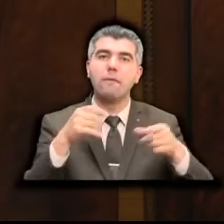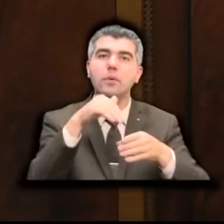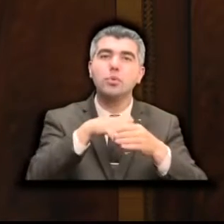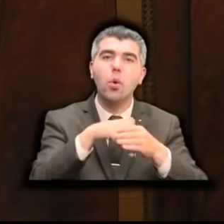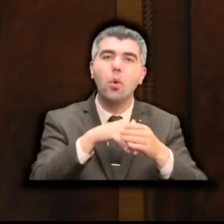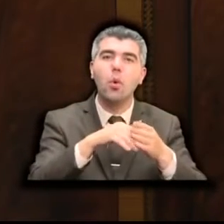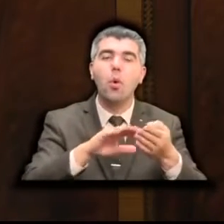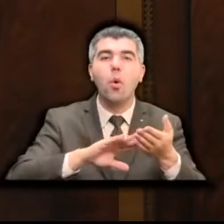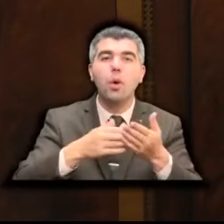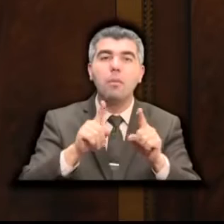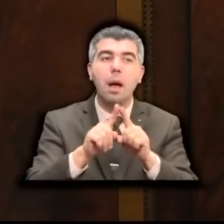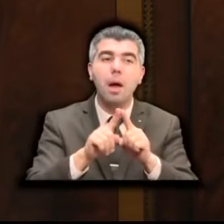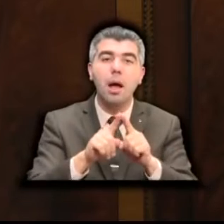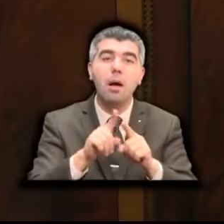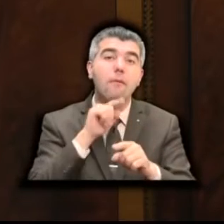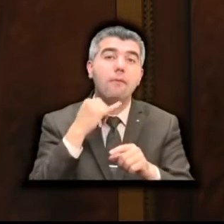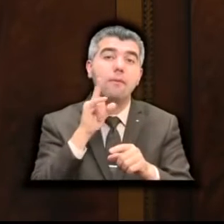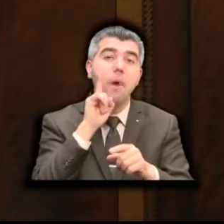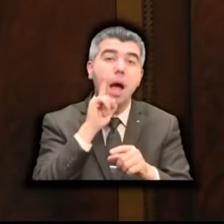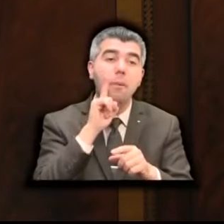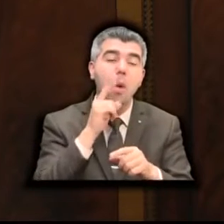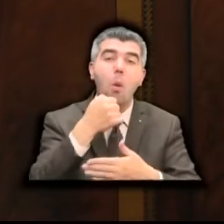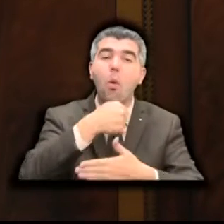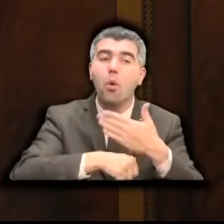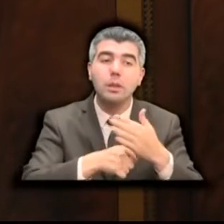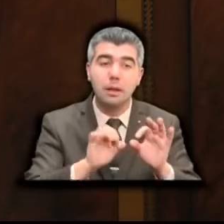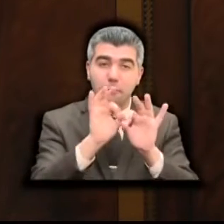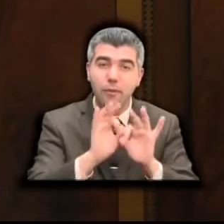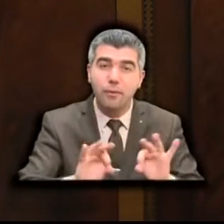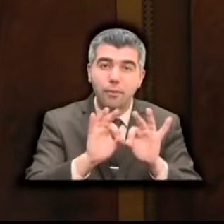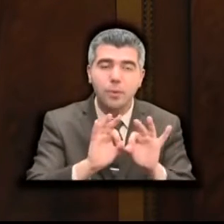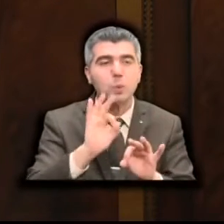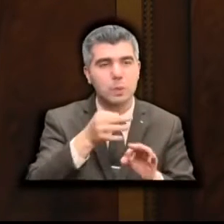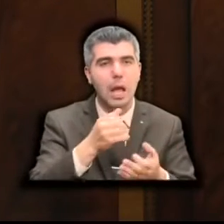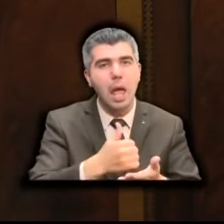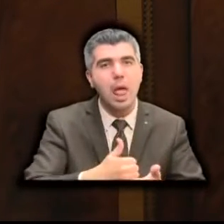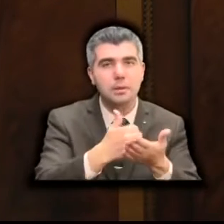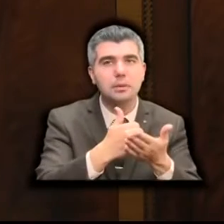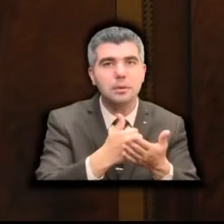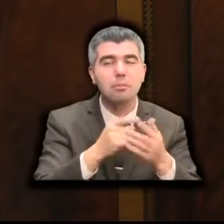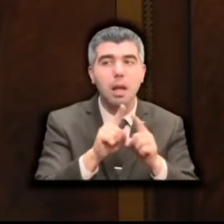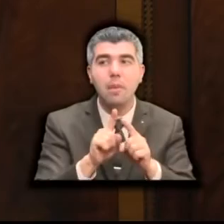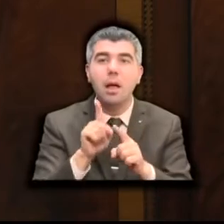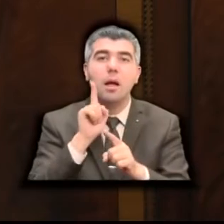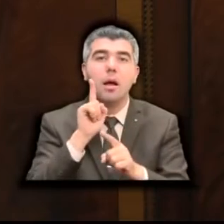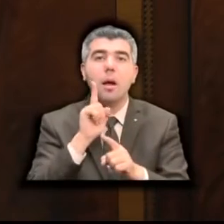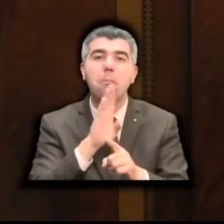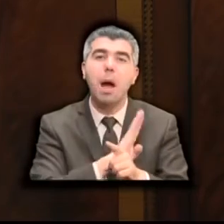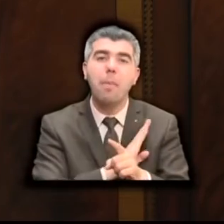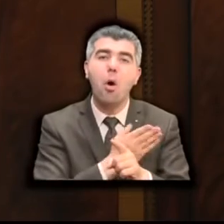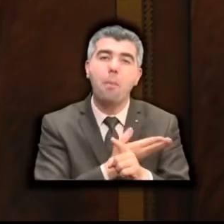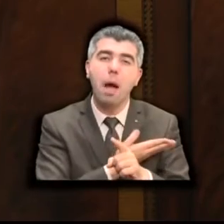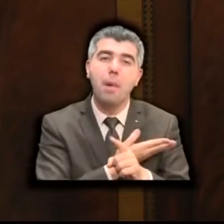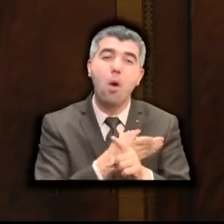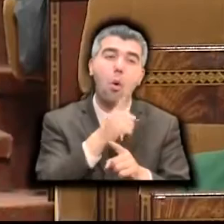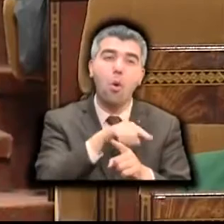ليشمل الأرامل بدون أولاد. ثانياً، توسيع الاستفادة من هذا الصندوق ليشمل اليتامى الذين فقدوا الوالدين